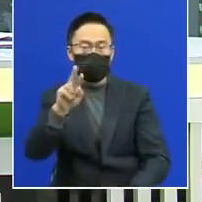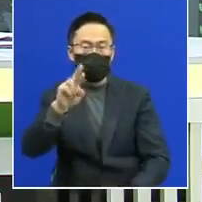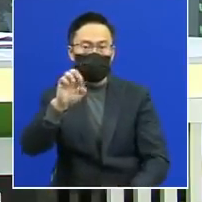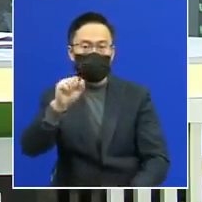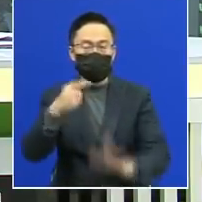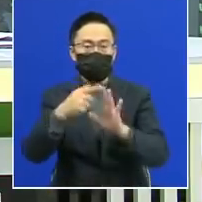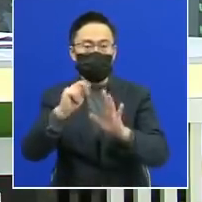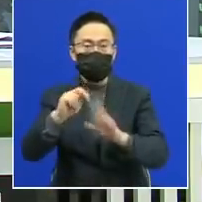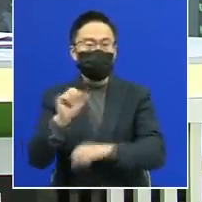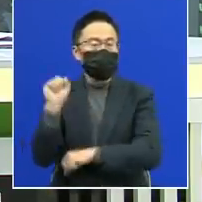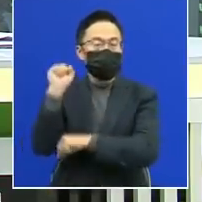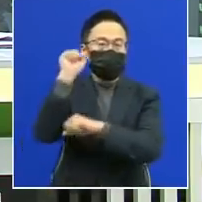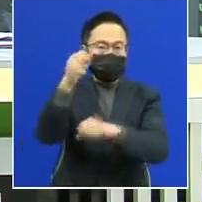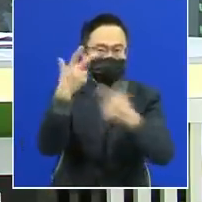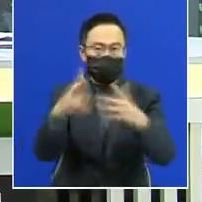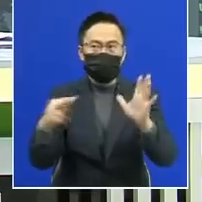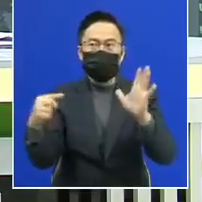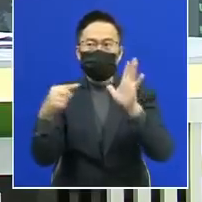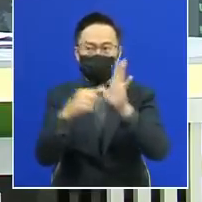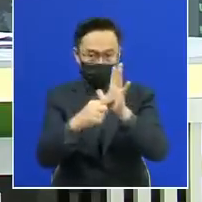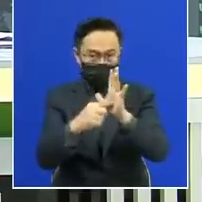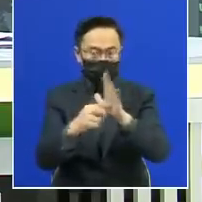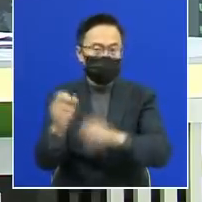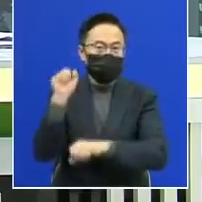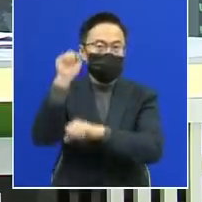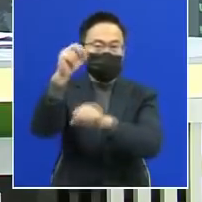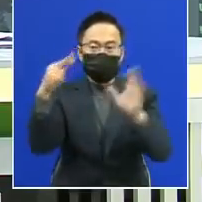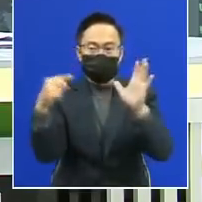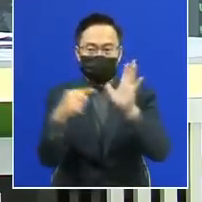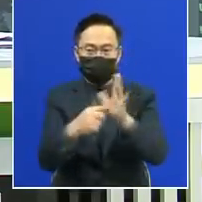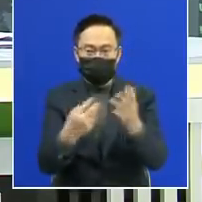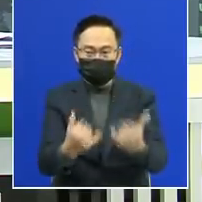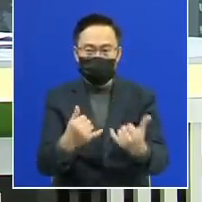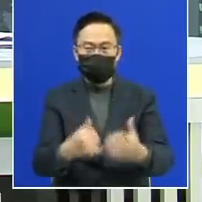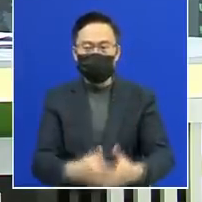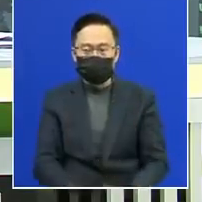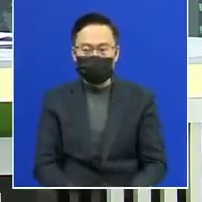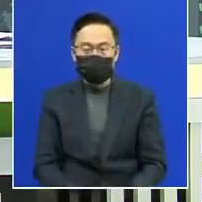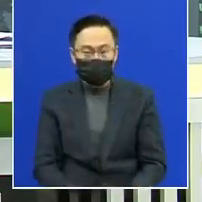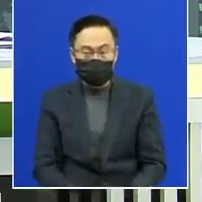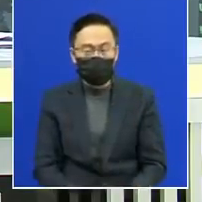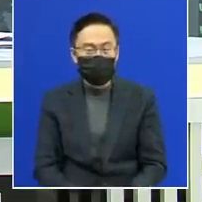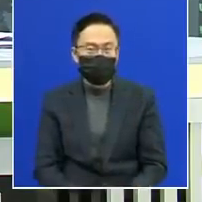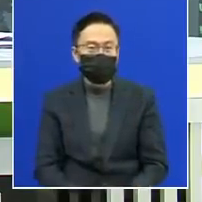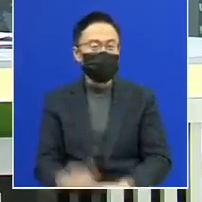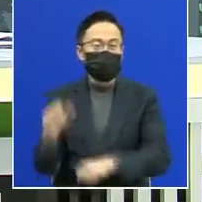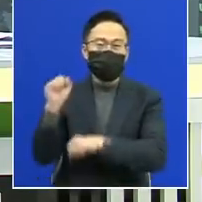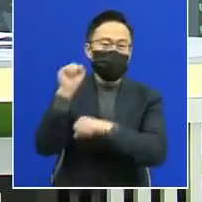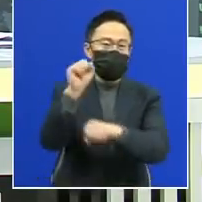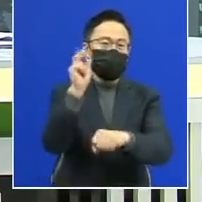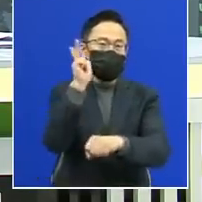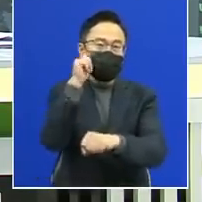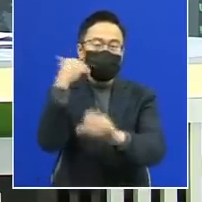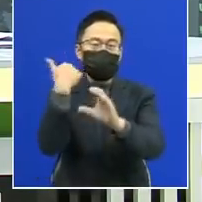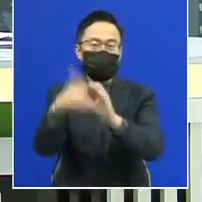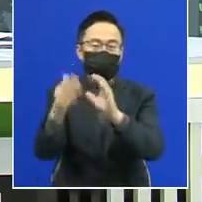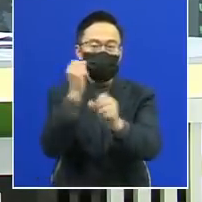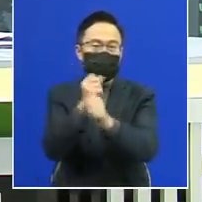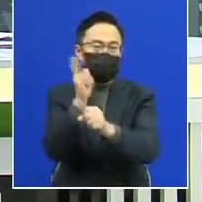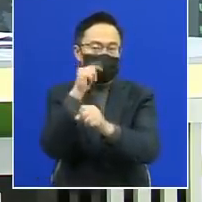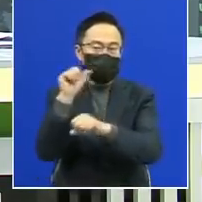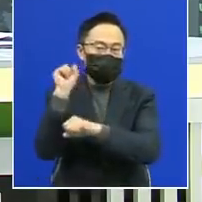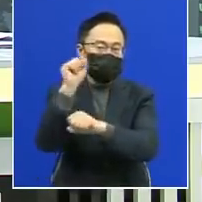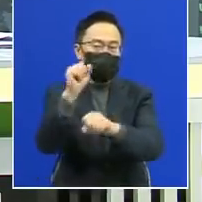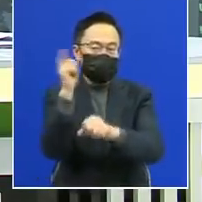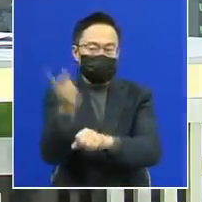ศหมายข่าวศรีสุวรรณฮะทุกวันนี้คุณศรีสุวรรณแกมีหมายข่าวแกแล้วนะฮะ ส่งให้นักข่าวไง หมายข่าวศรีสุ